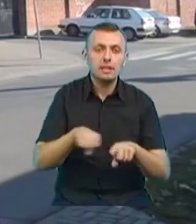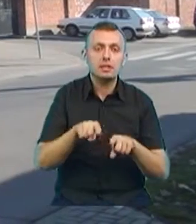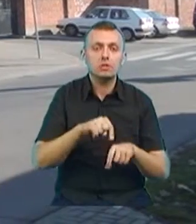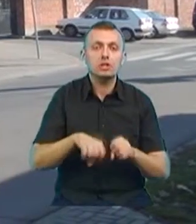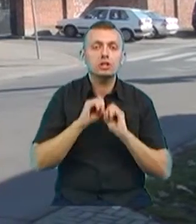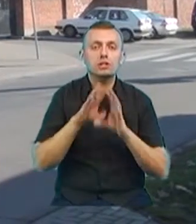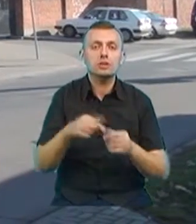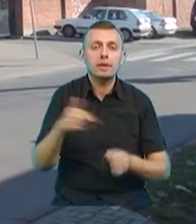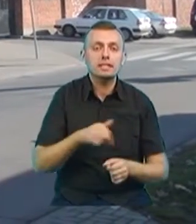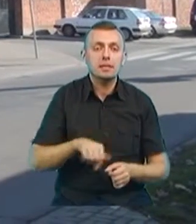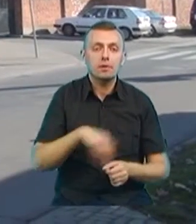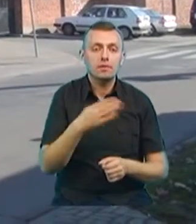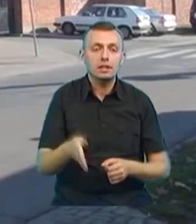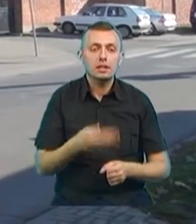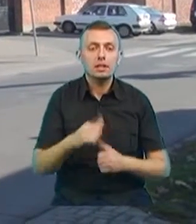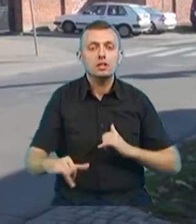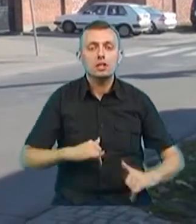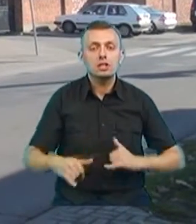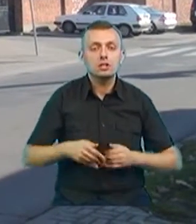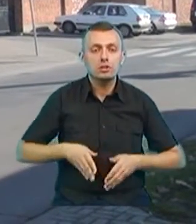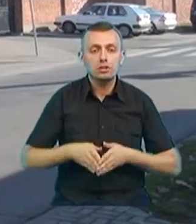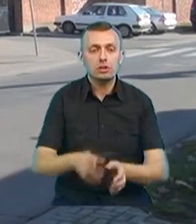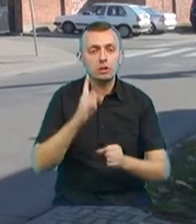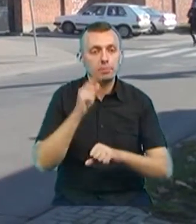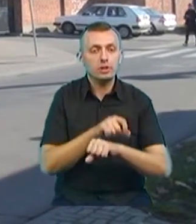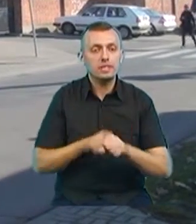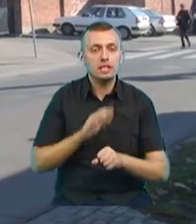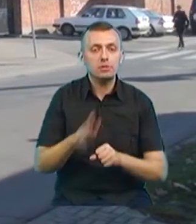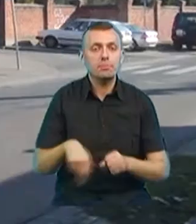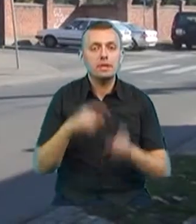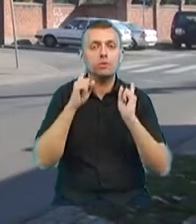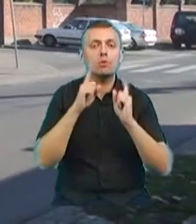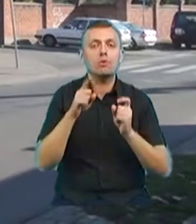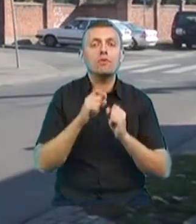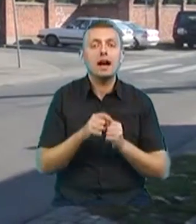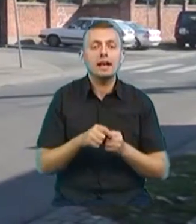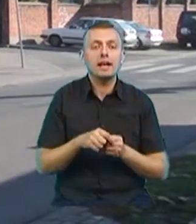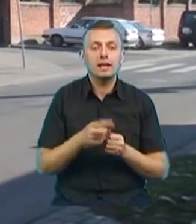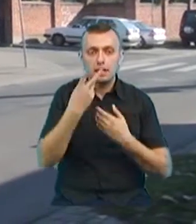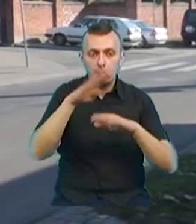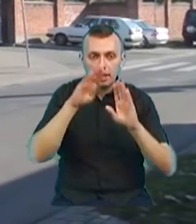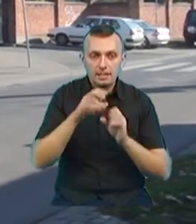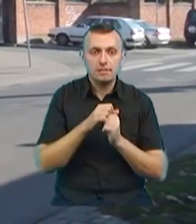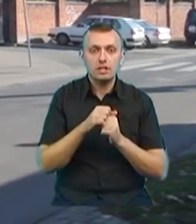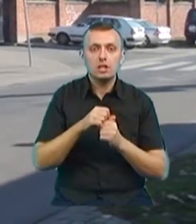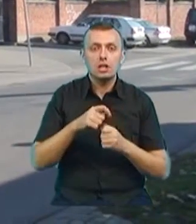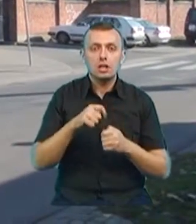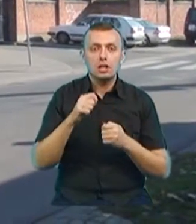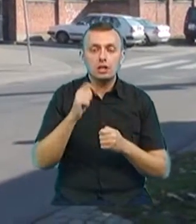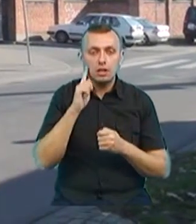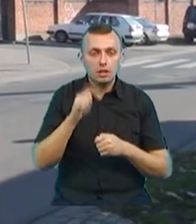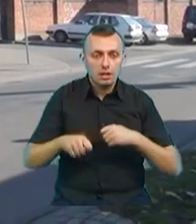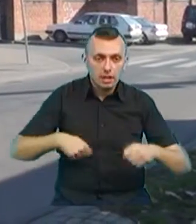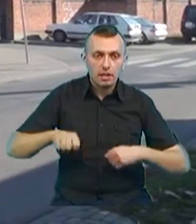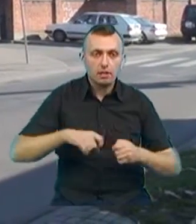Również takie informacje powinni udzielić zarządcy drogi. Policjanci będą również zwracać uwagę na kierujących, w